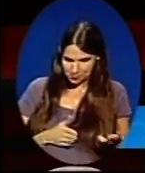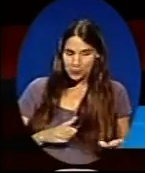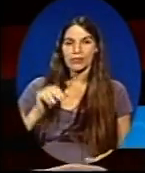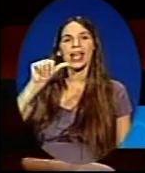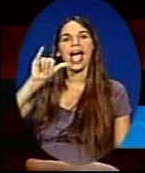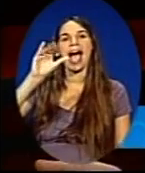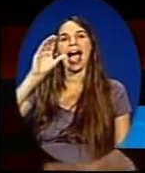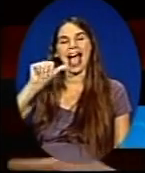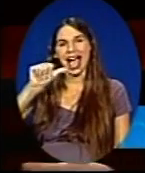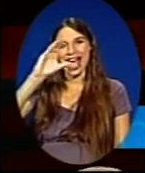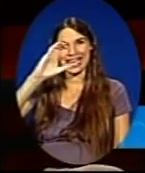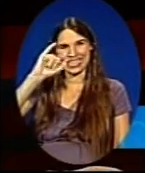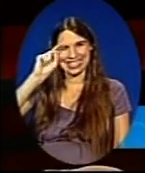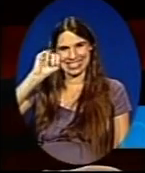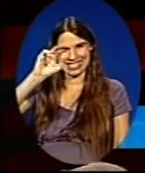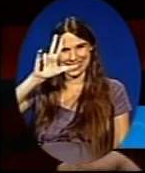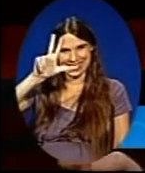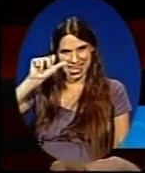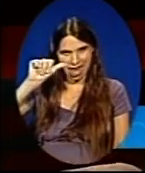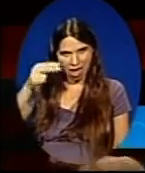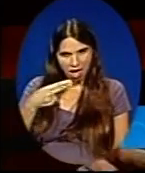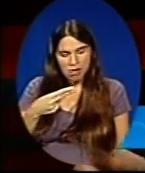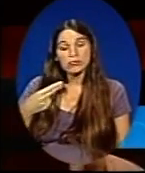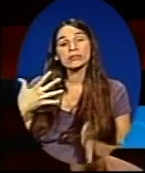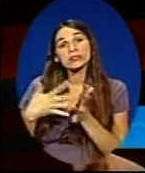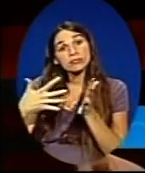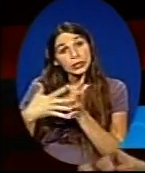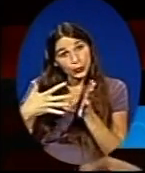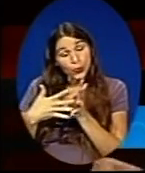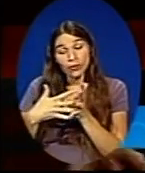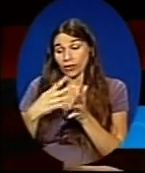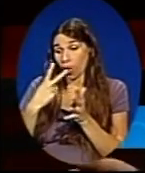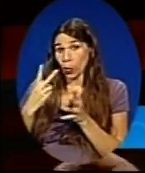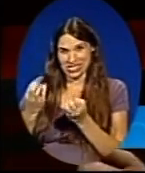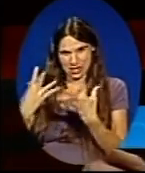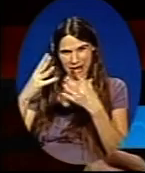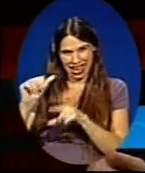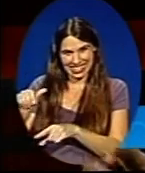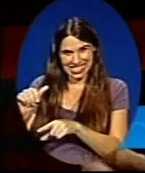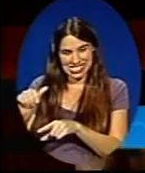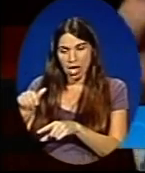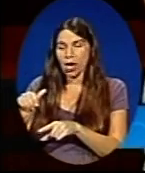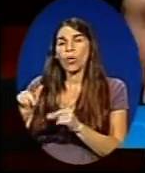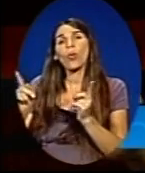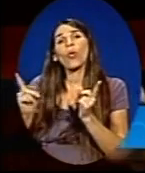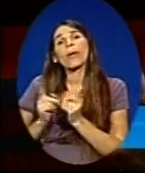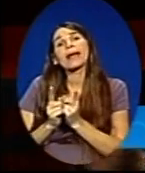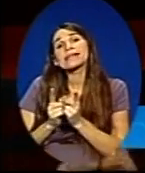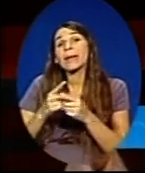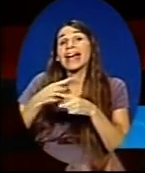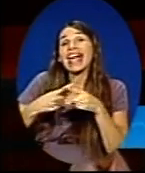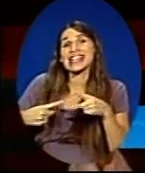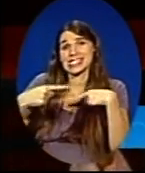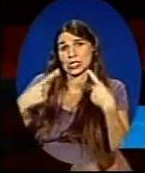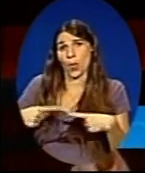החינציה נבדקה, ובשנה האחרונה דיברנו על זה גם פה בפינה, ונמצא שהחינציה, אותו צמח פופולרי במדינת ישראל, מקצר רק בחצי יום את